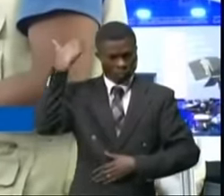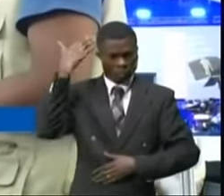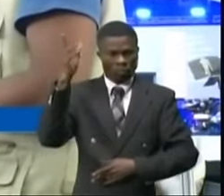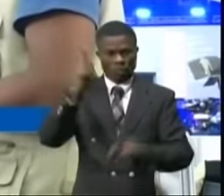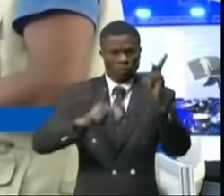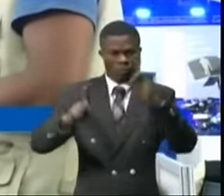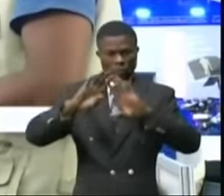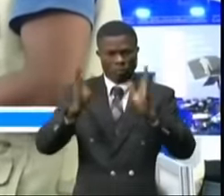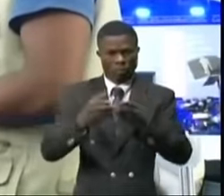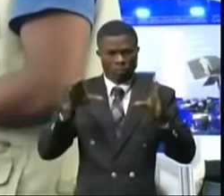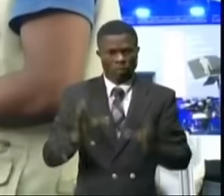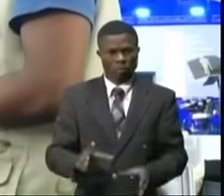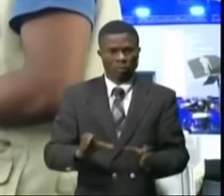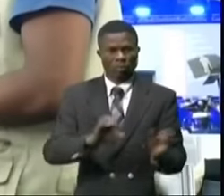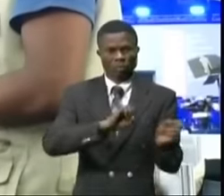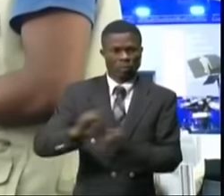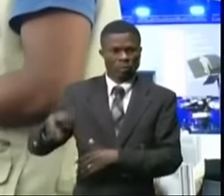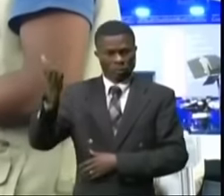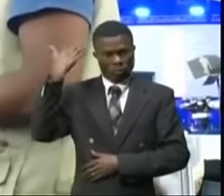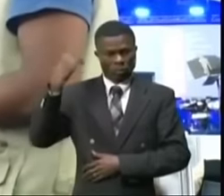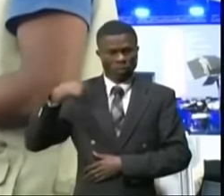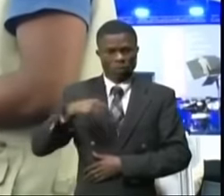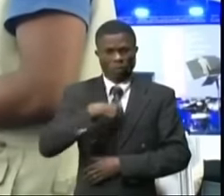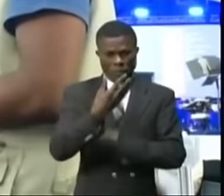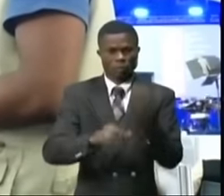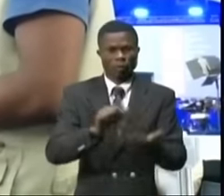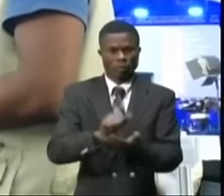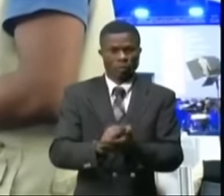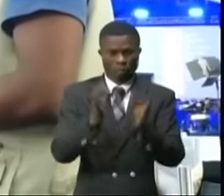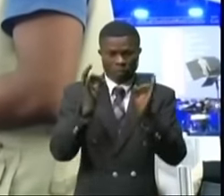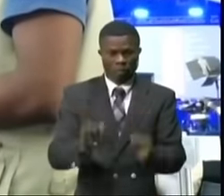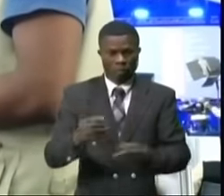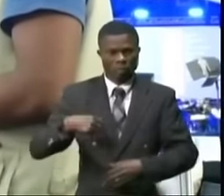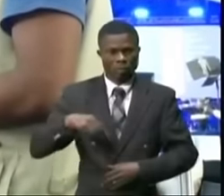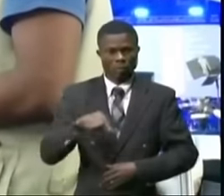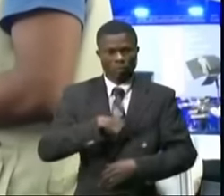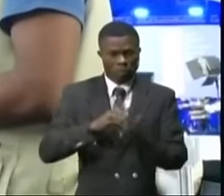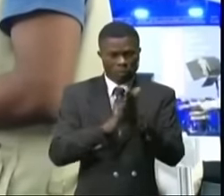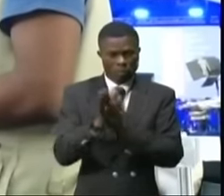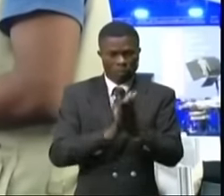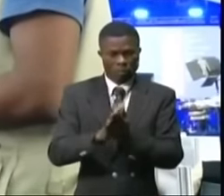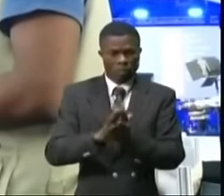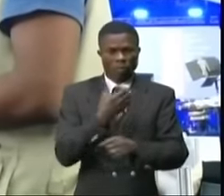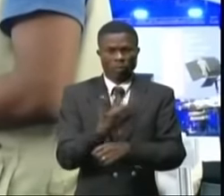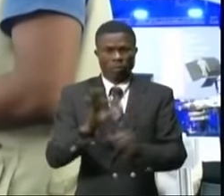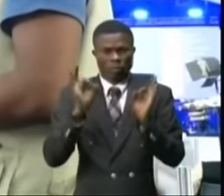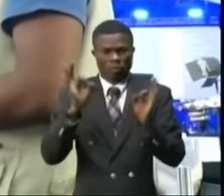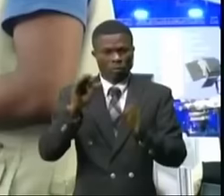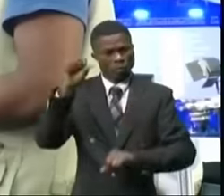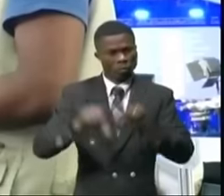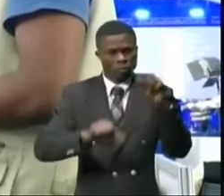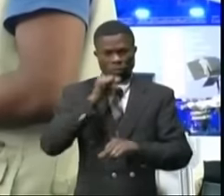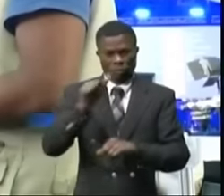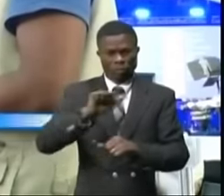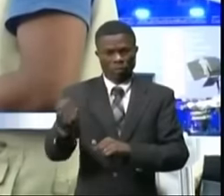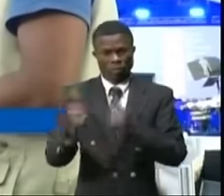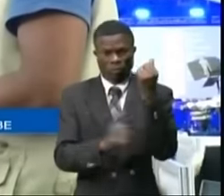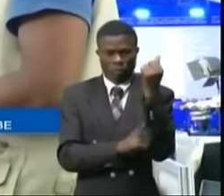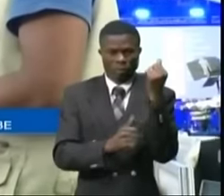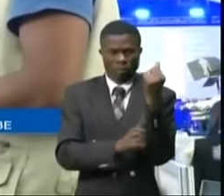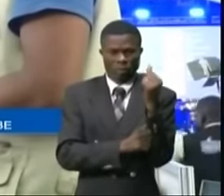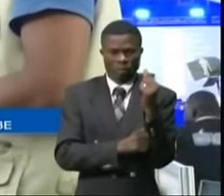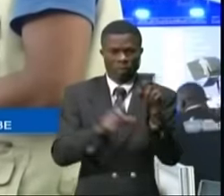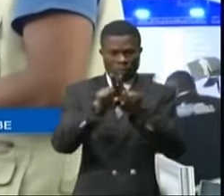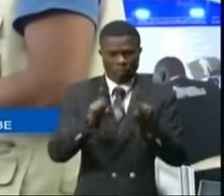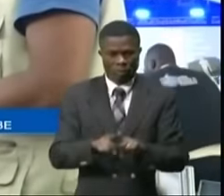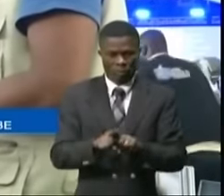public congolais a rejeté. Nous l'avons fait, mais nous n'avions pas compté sur la créativité négative de certaines personnes,